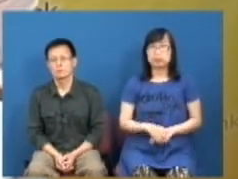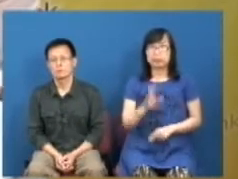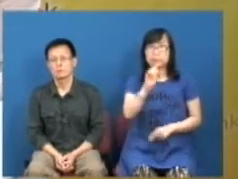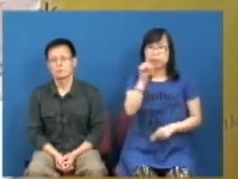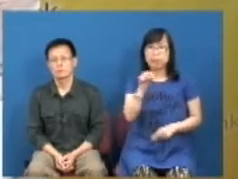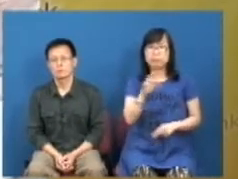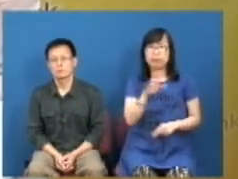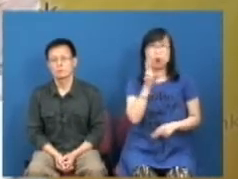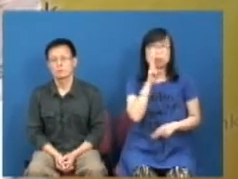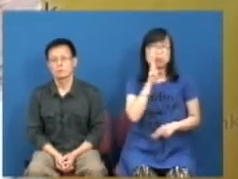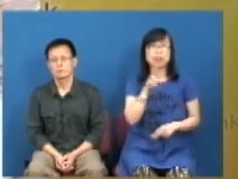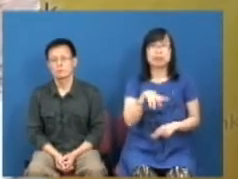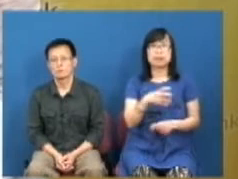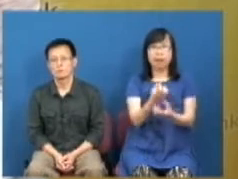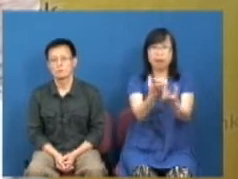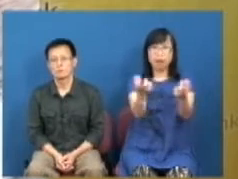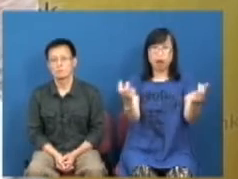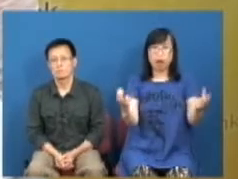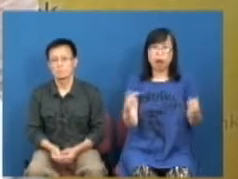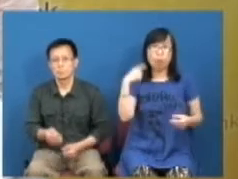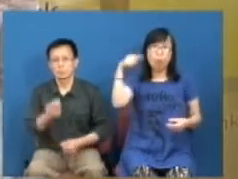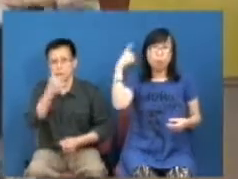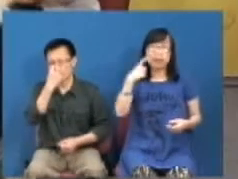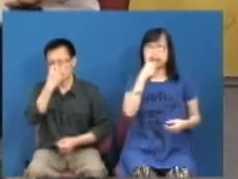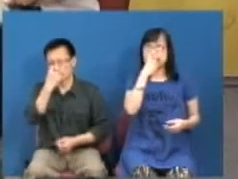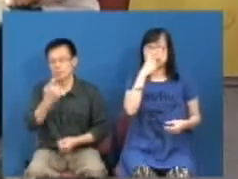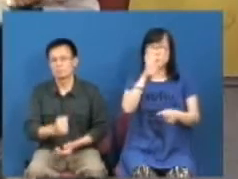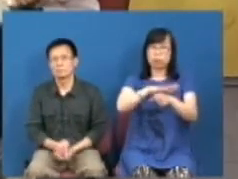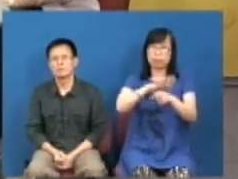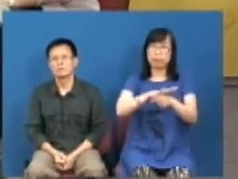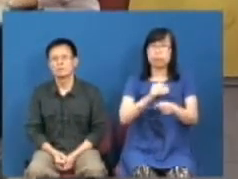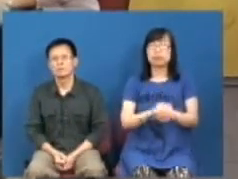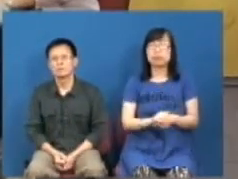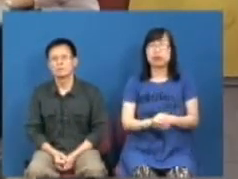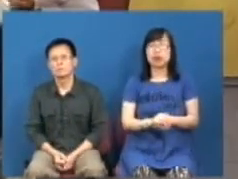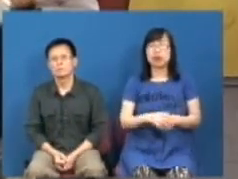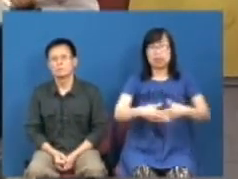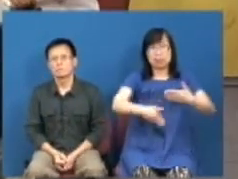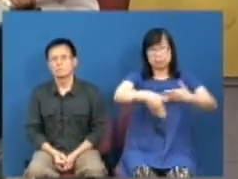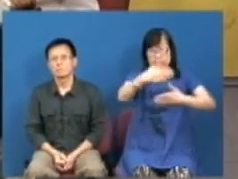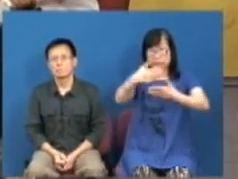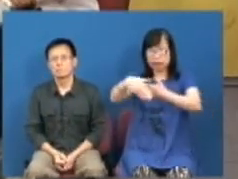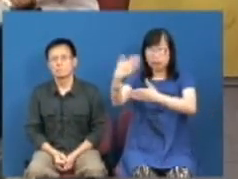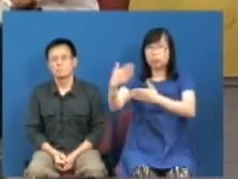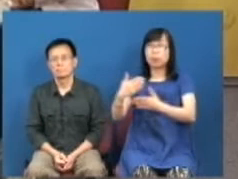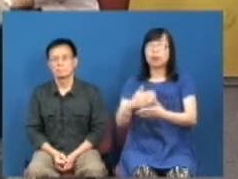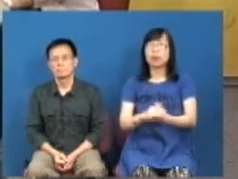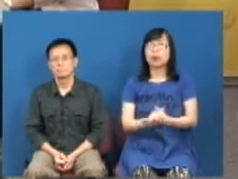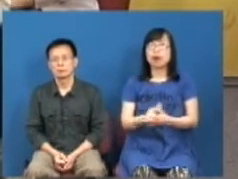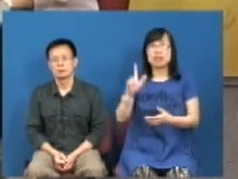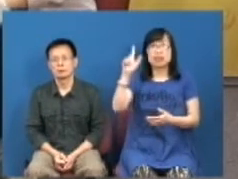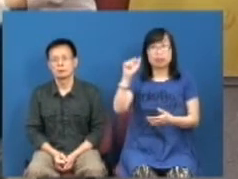似歐美或者即係英國啊、日本啊？你話慳地一棟即係嗰啲即係古物啊，